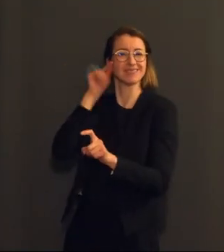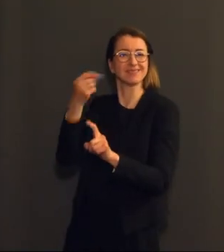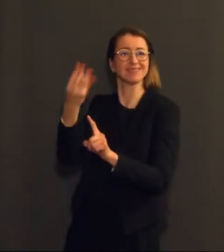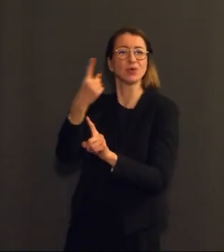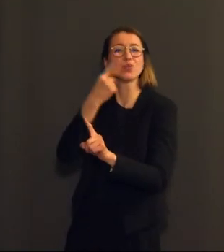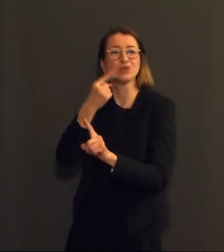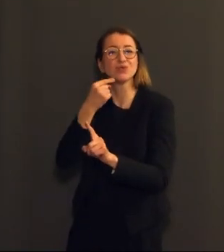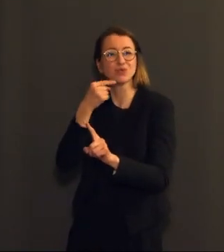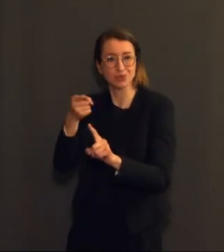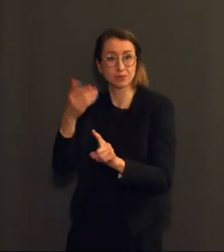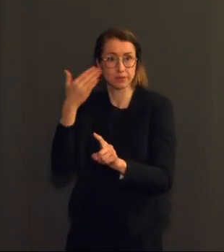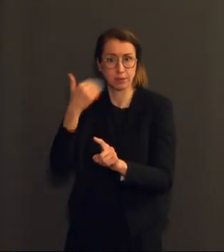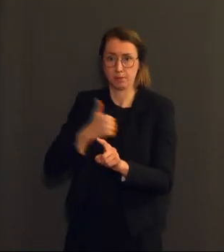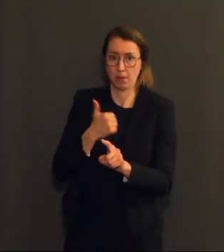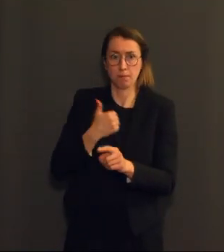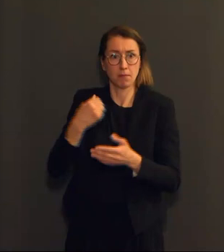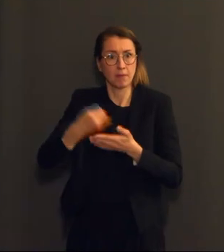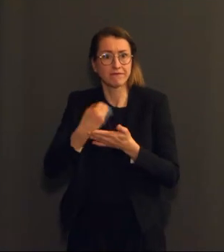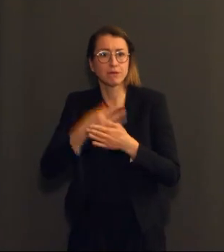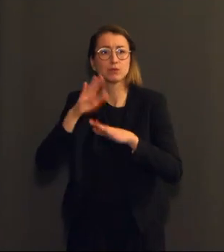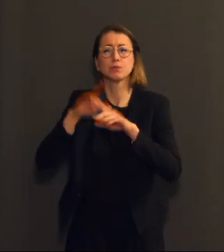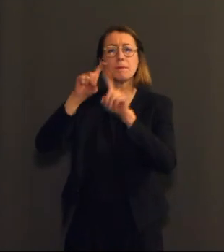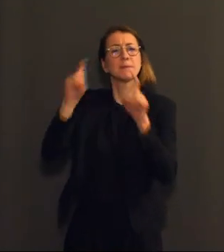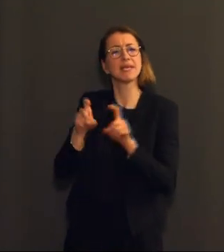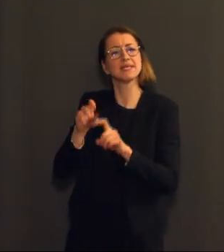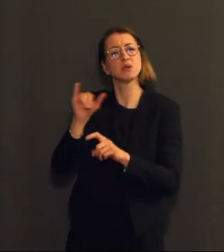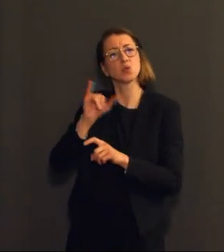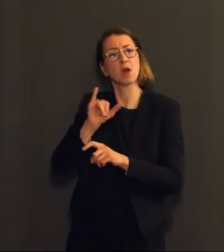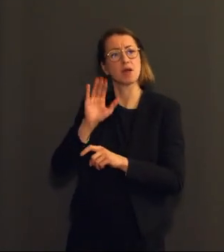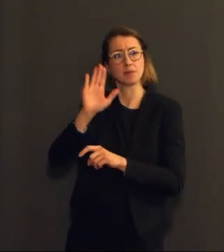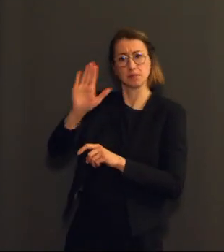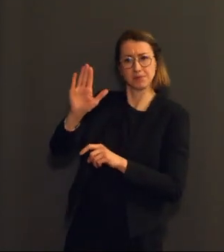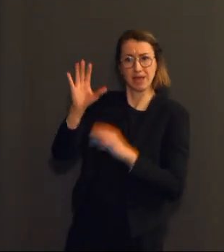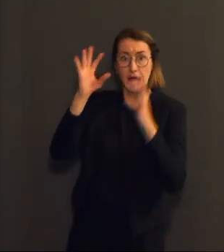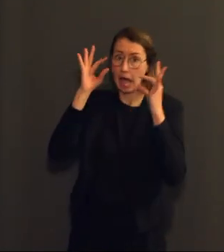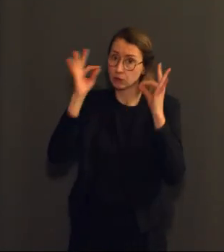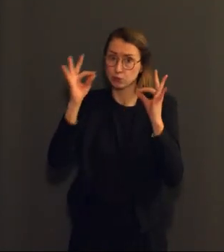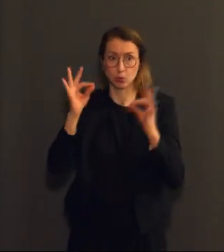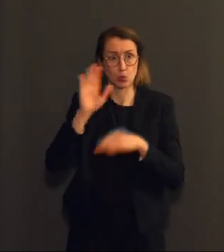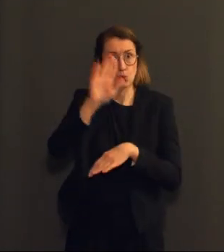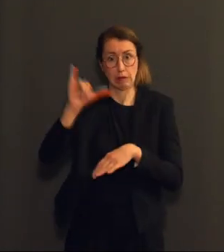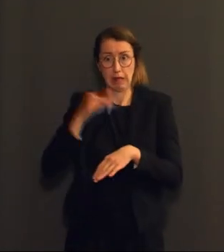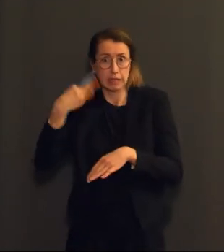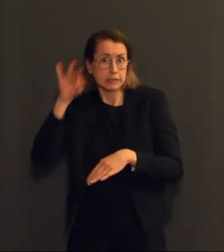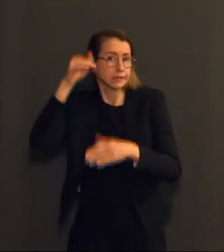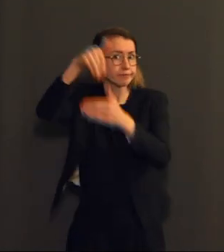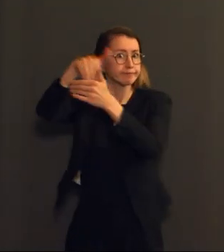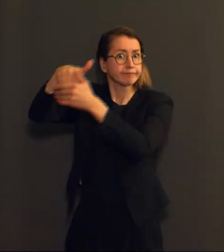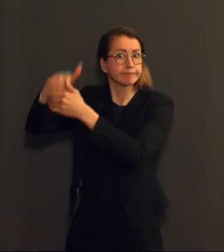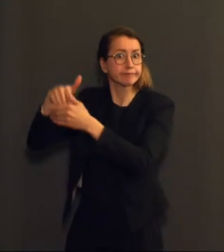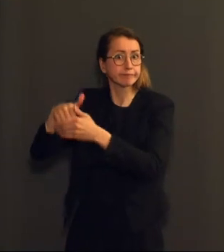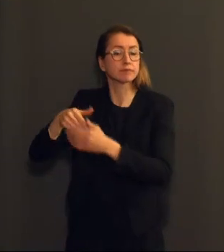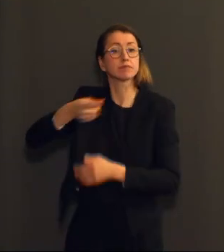pays. Je pense qu'il est très important que, non seulement au niveau belge, mais au niveau européen, on s'accorde sur une manière de